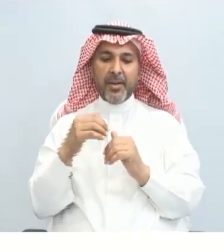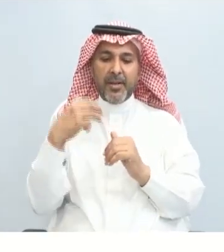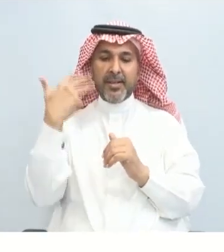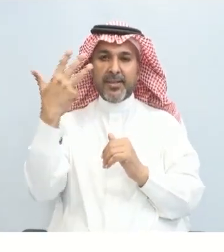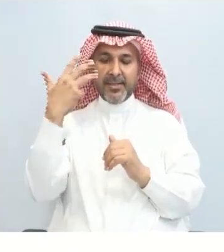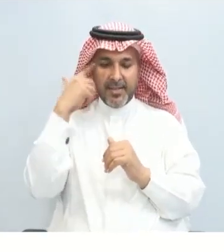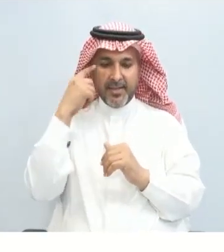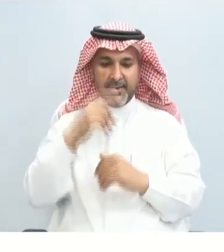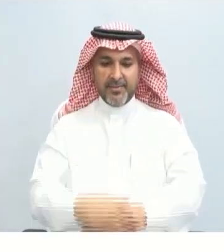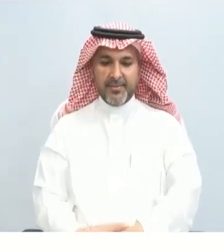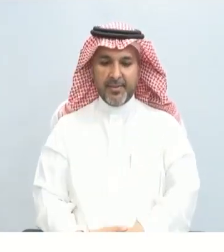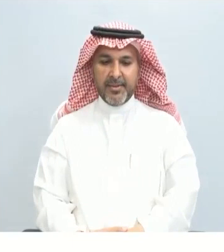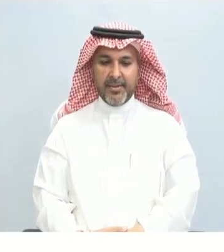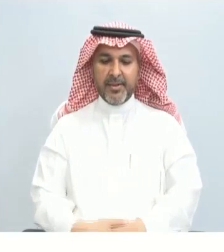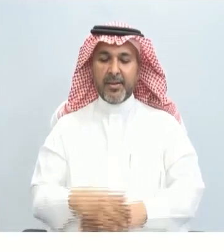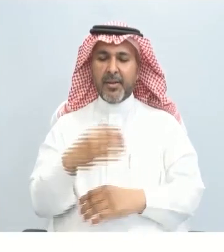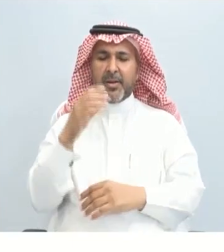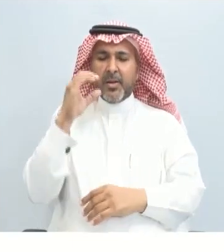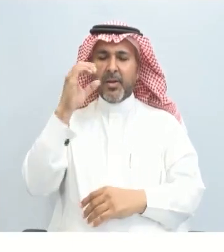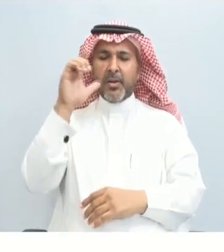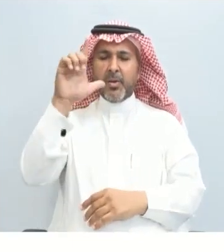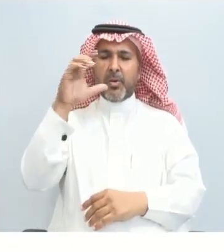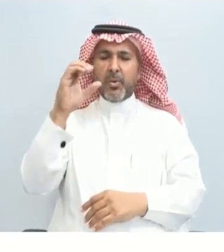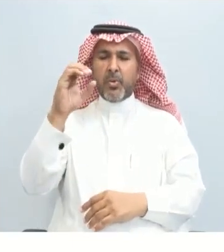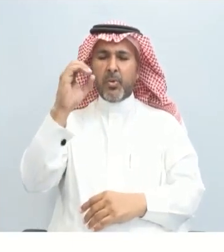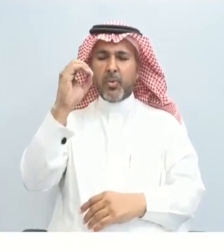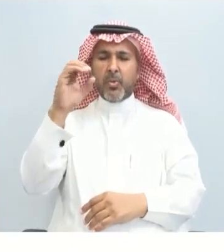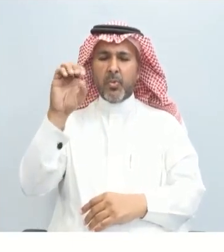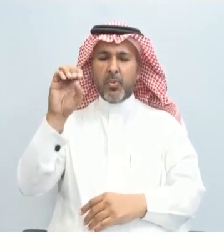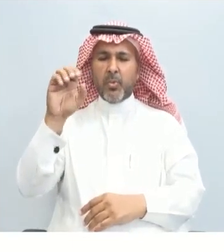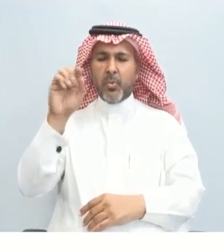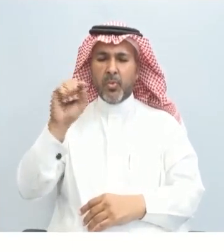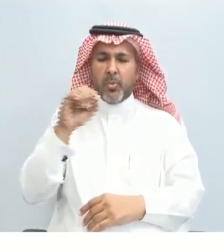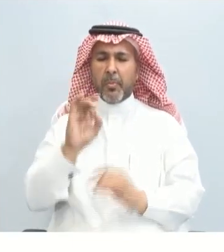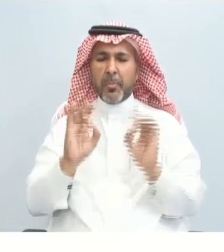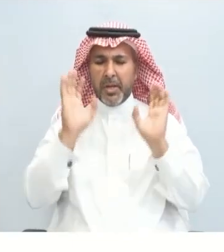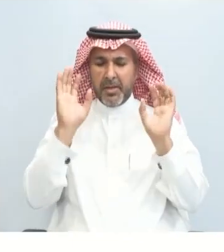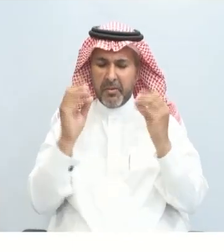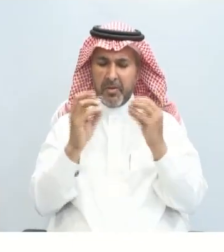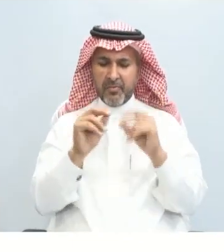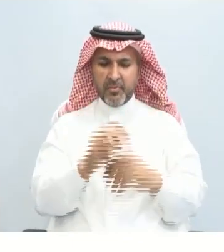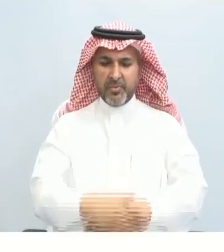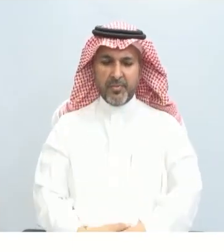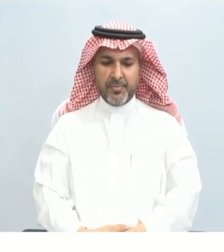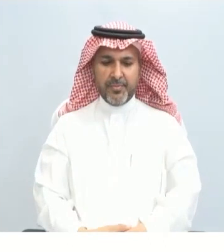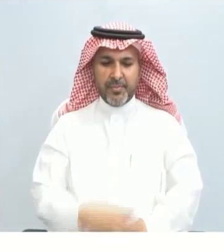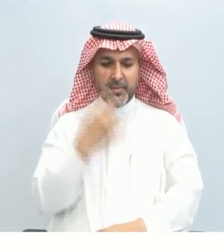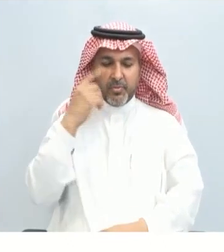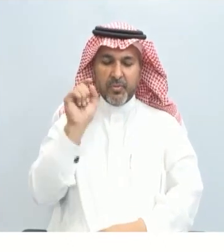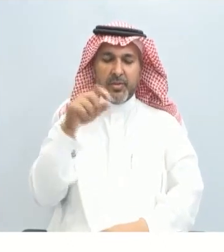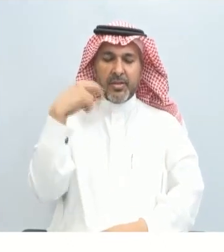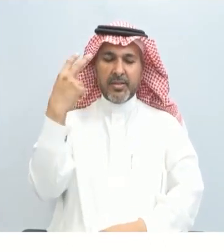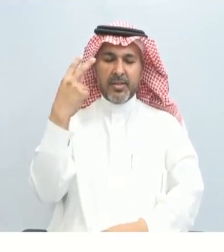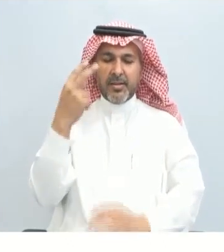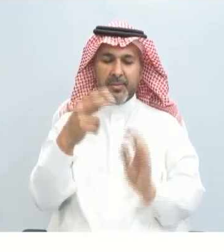للت طبعا اللوغاريتم يروح مع اللوغاريتم وبالتالي بقول اكس تربيع على 4 يساوي 9 معناها الاكس تربيع